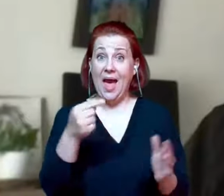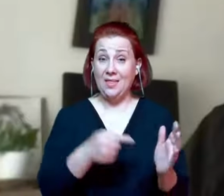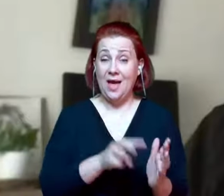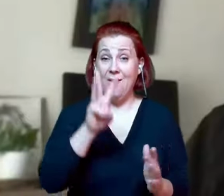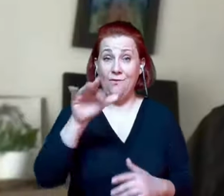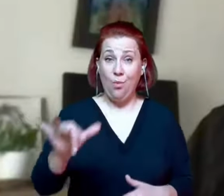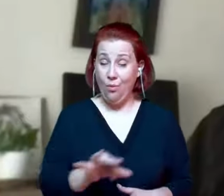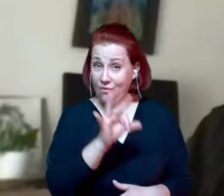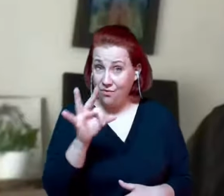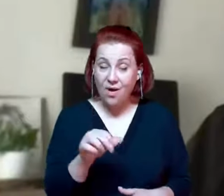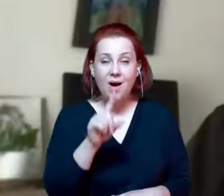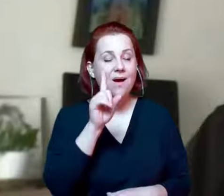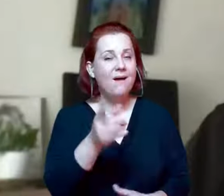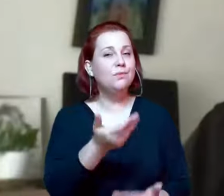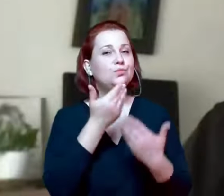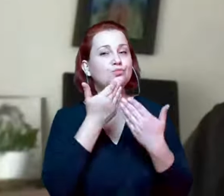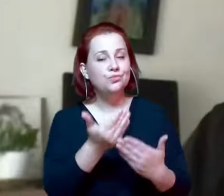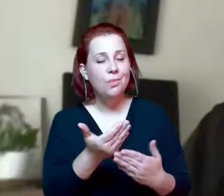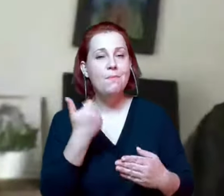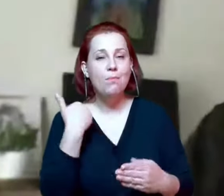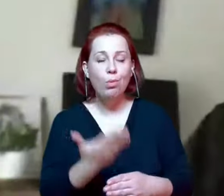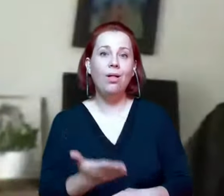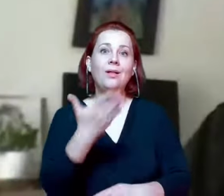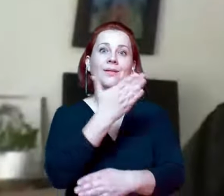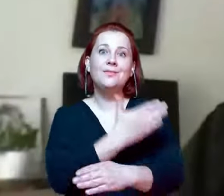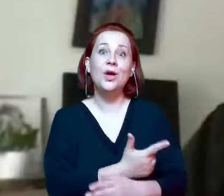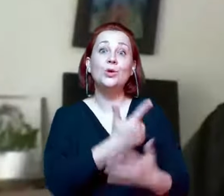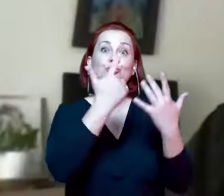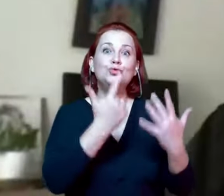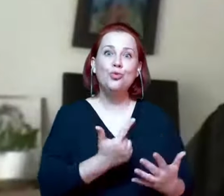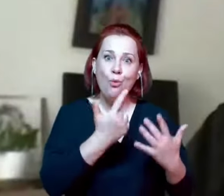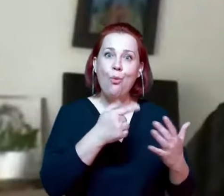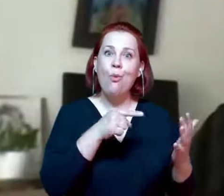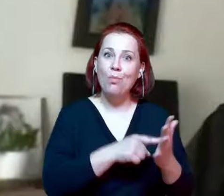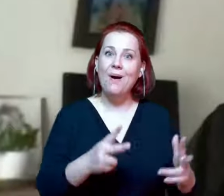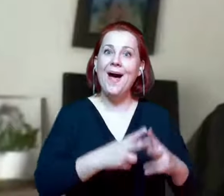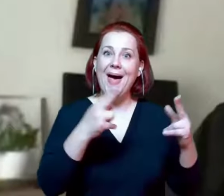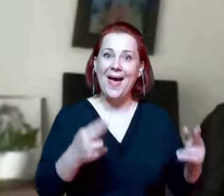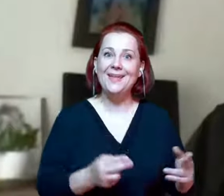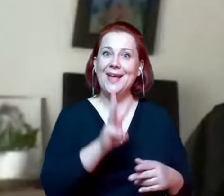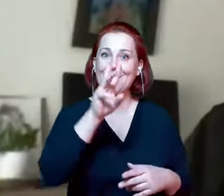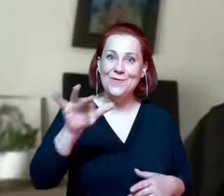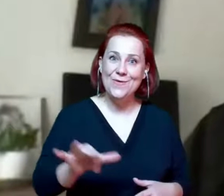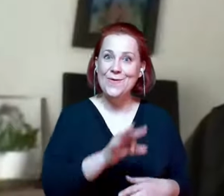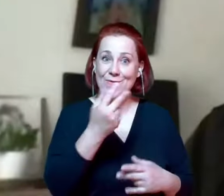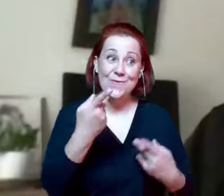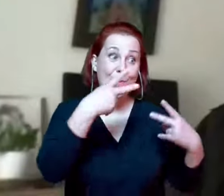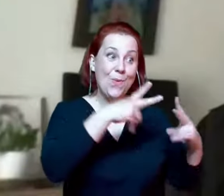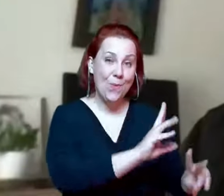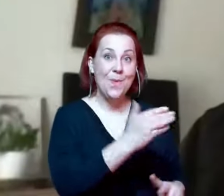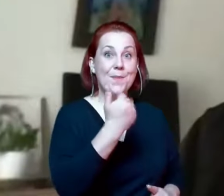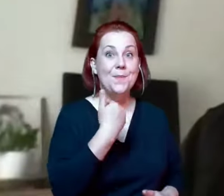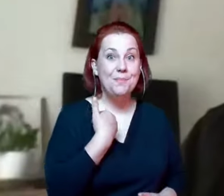ale dzięki uczestnictwu w 7. edycji forum